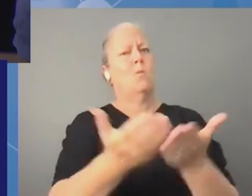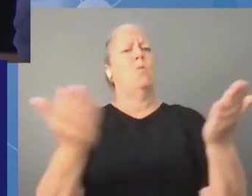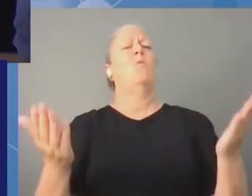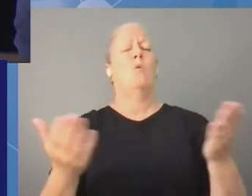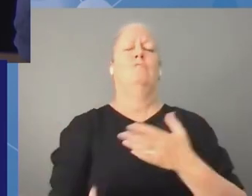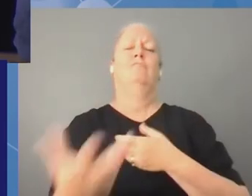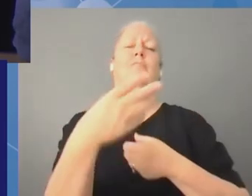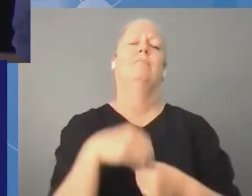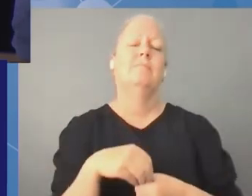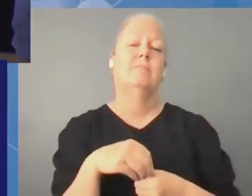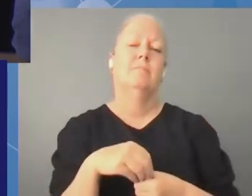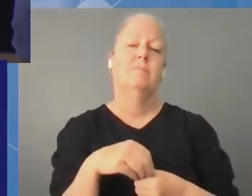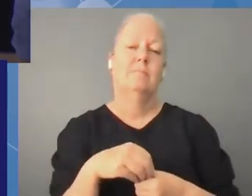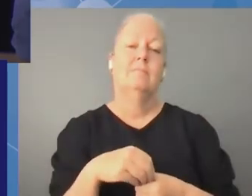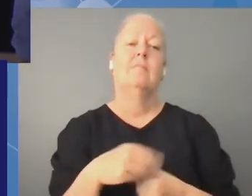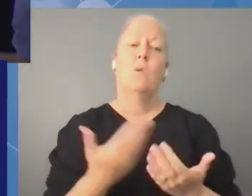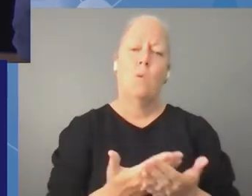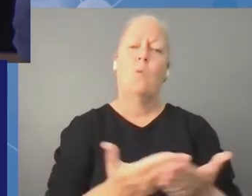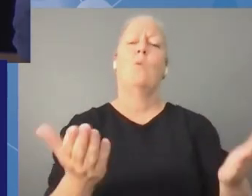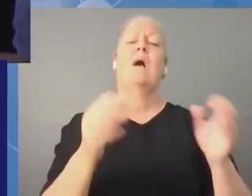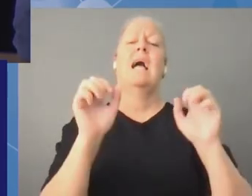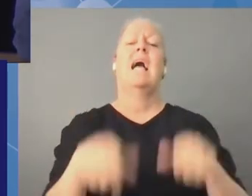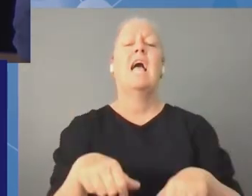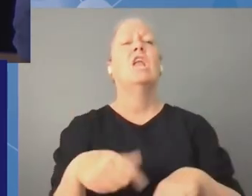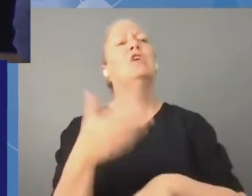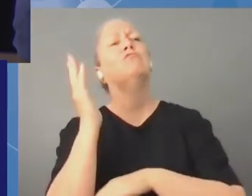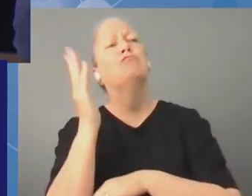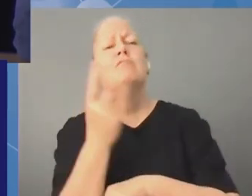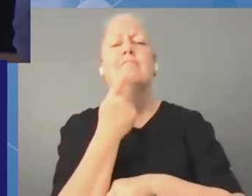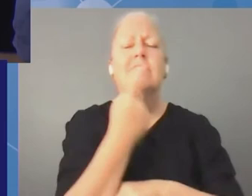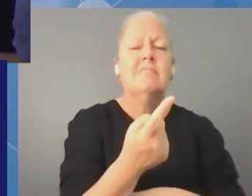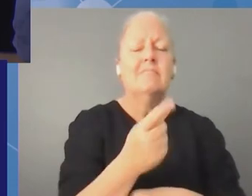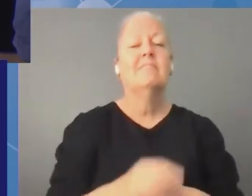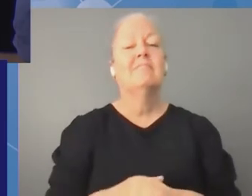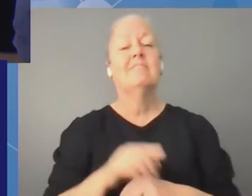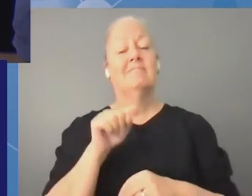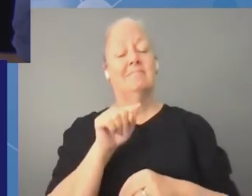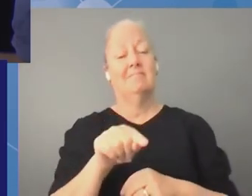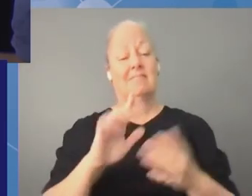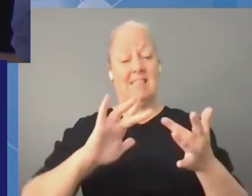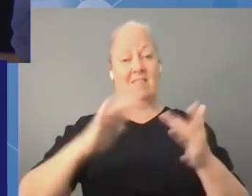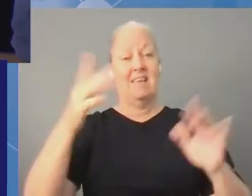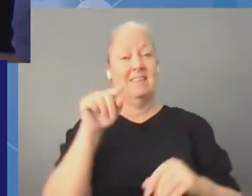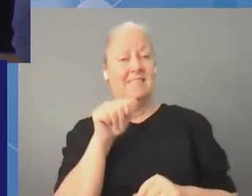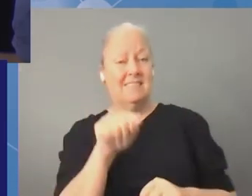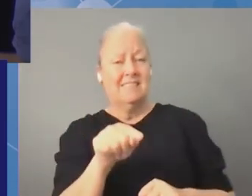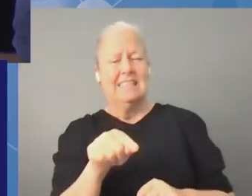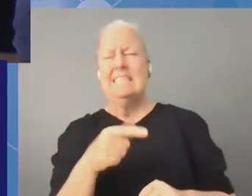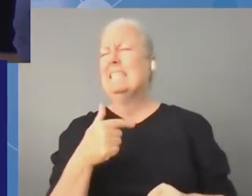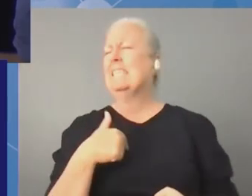积极的参与的吧，我们不希望互联网是一个高产品的高质